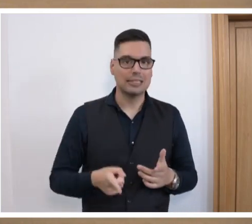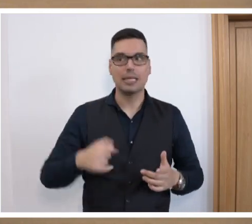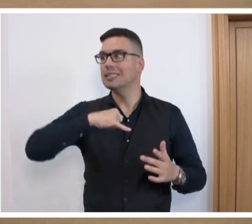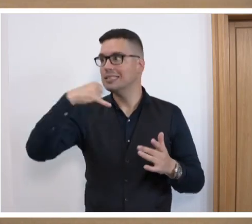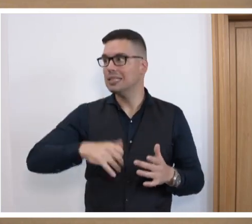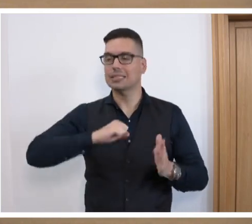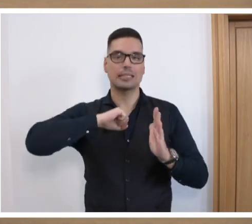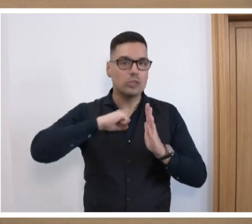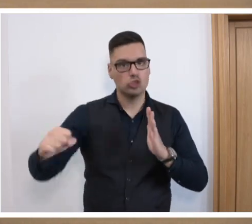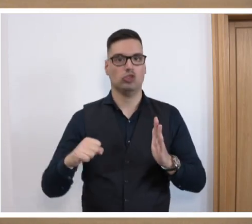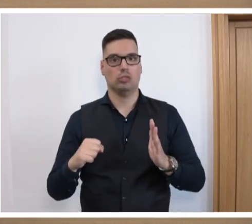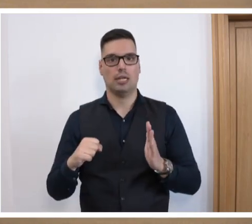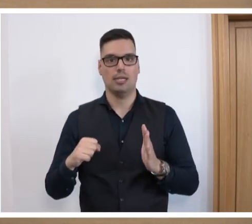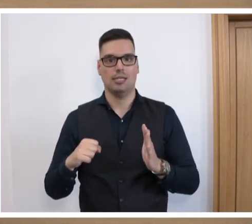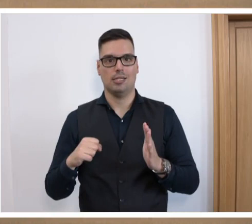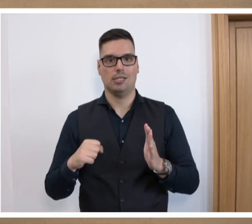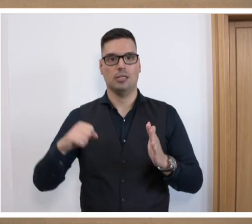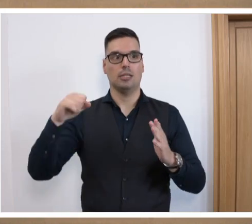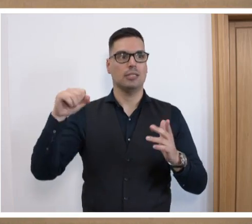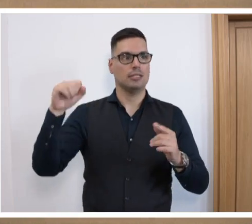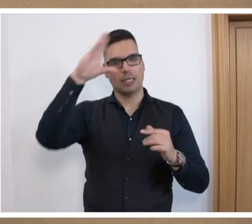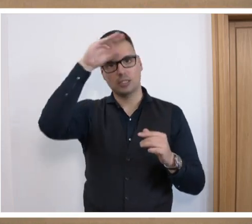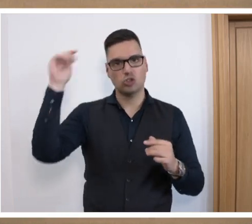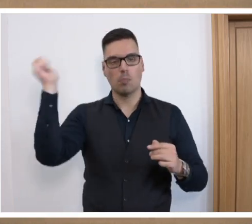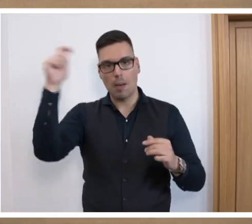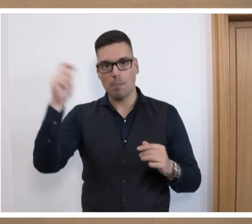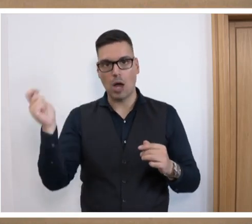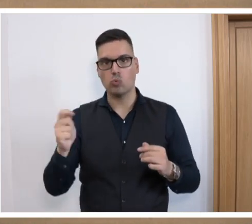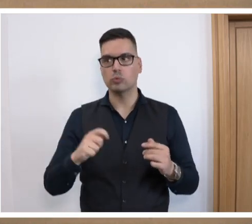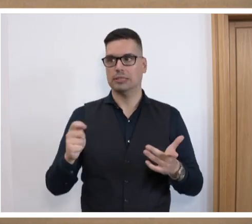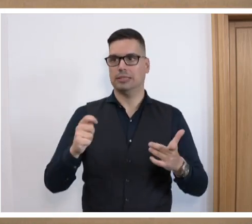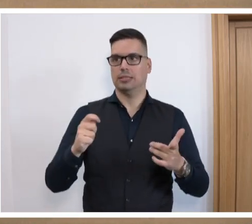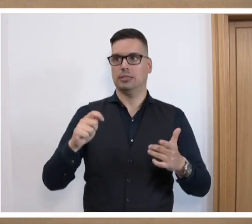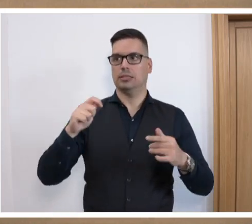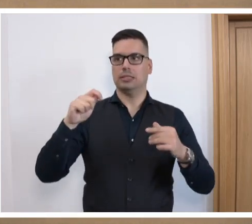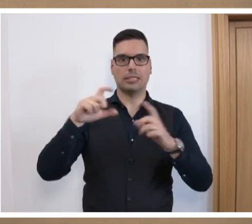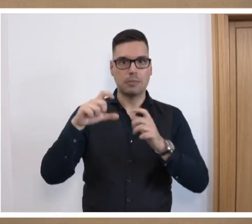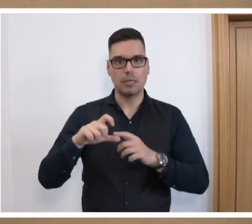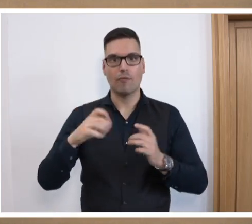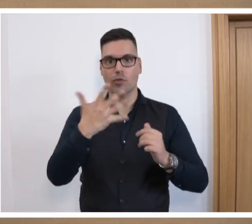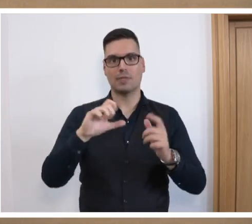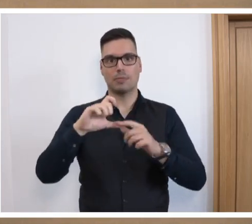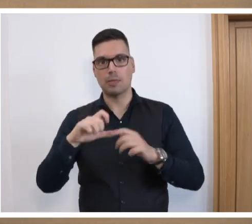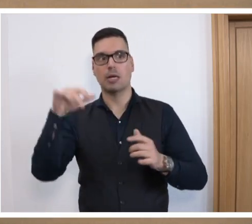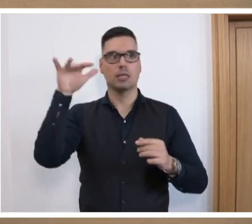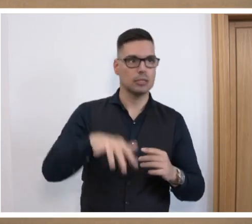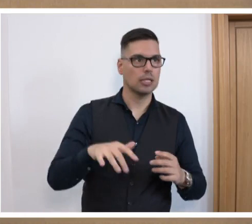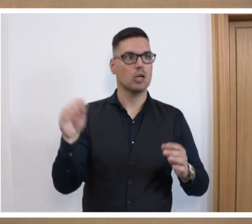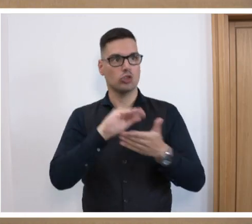schnell nach der Sommerpause, wir treffen uns, 4. September geht die Schule wieder los, am 6. September treffen wir uns zur